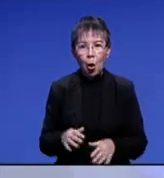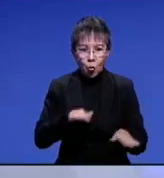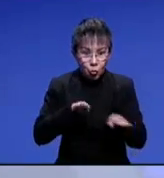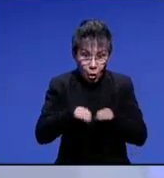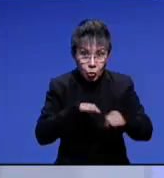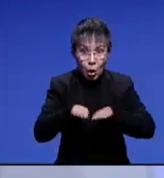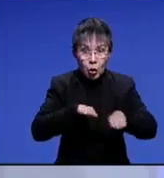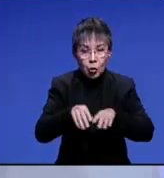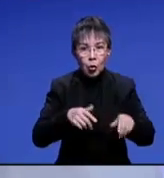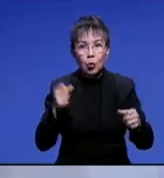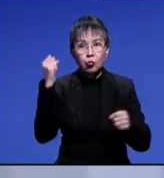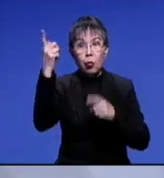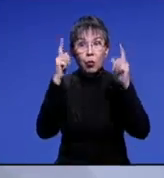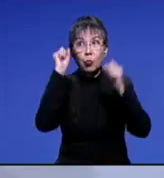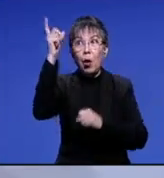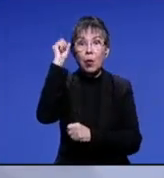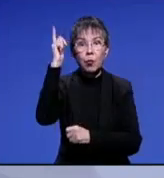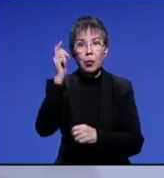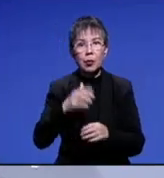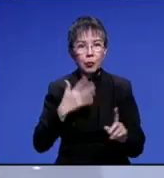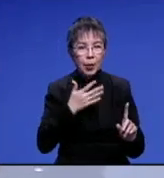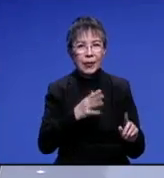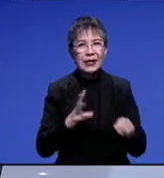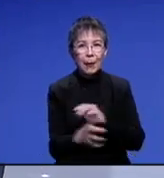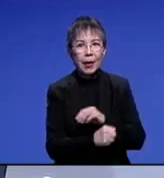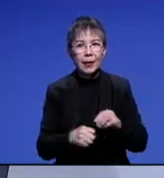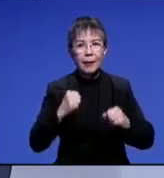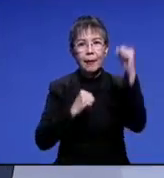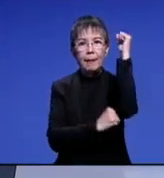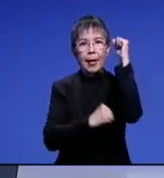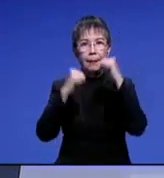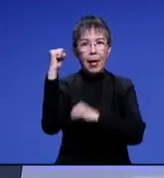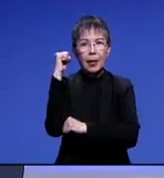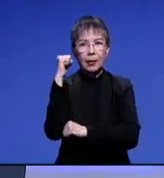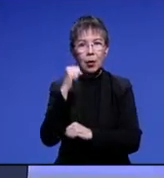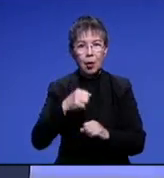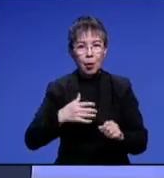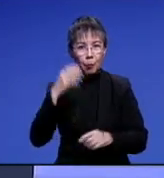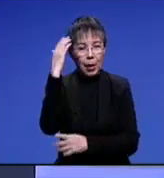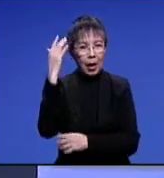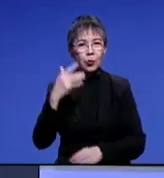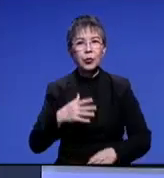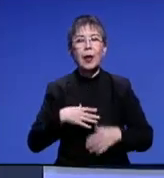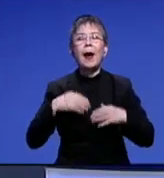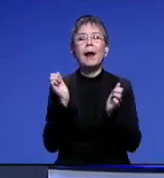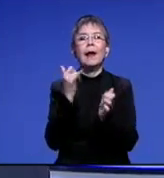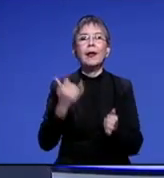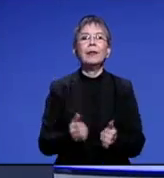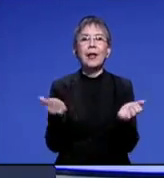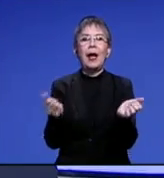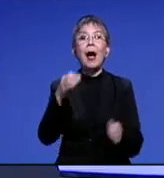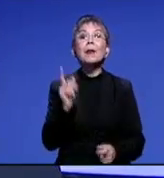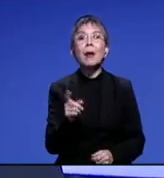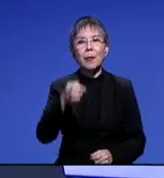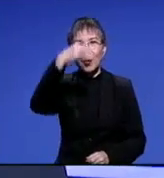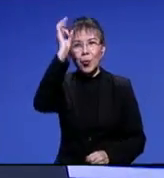Kejaran dan lentusan senjata api mewarnai penangkapan pelaku jambret di Palembang, Sumatera Selatan. Pelaku akhirnya menyerah usai dua butir peluru